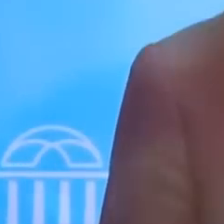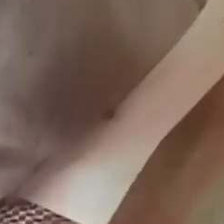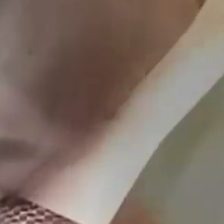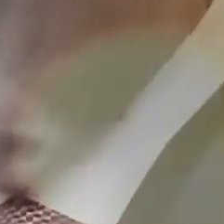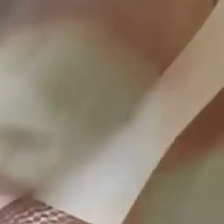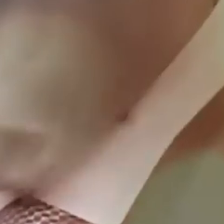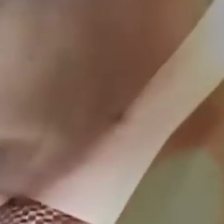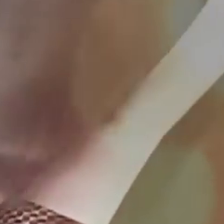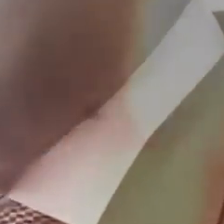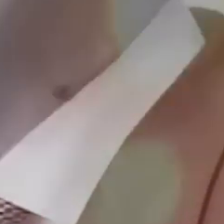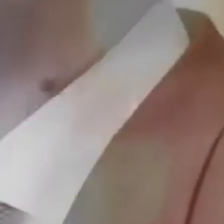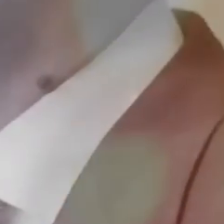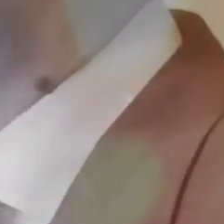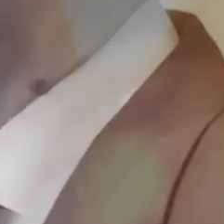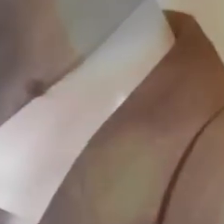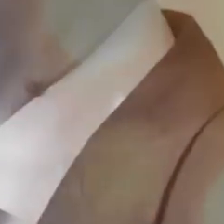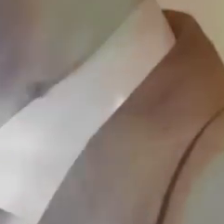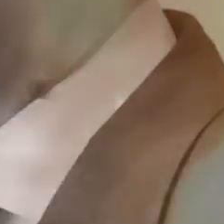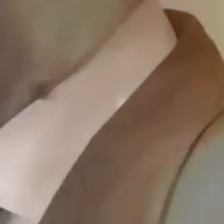알겠습니다.